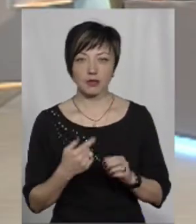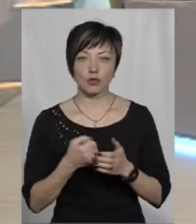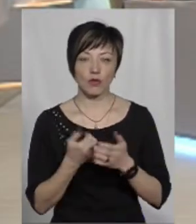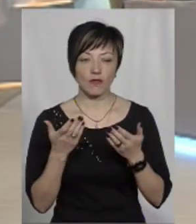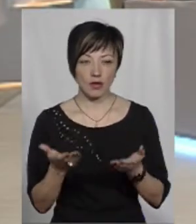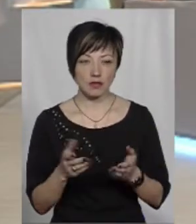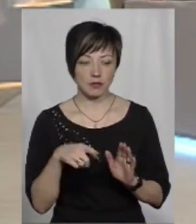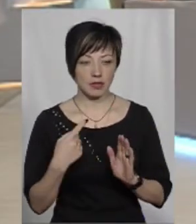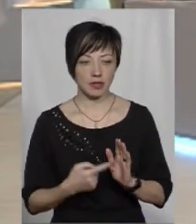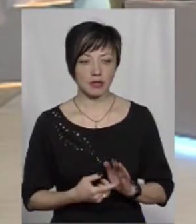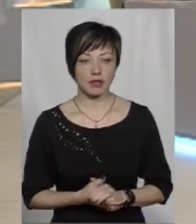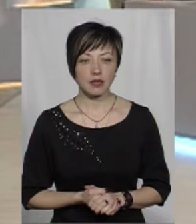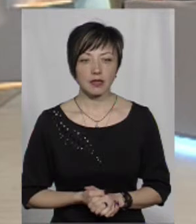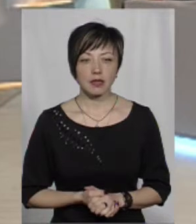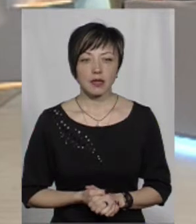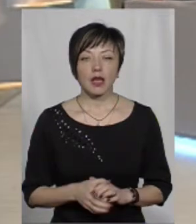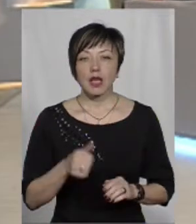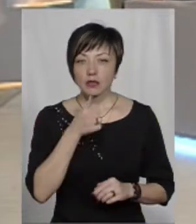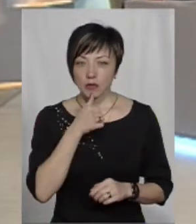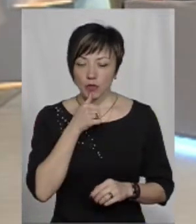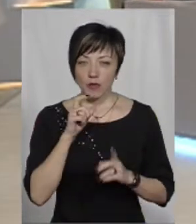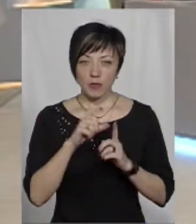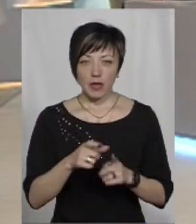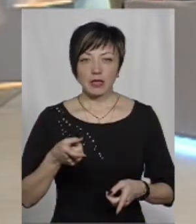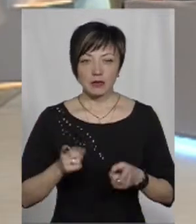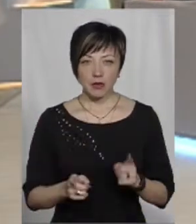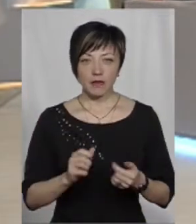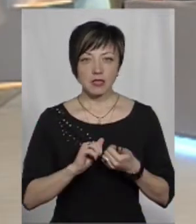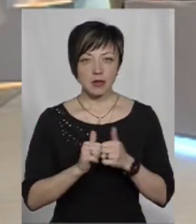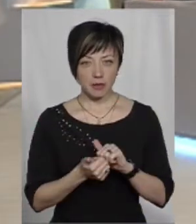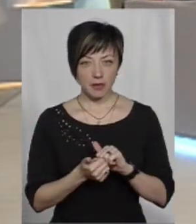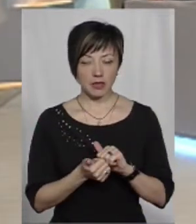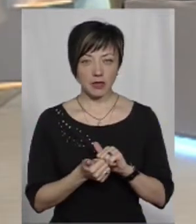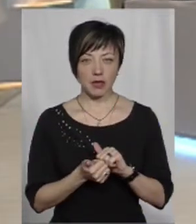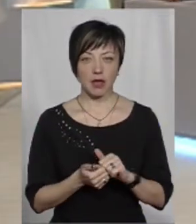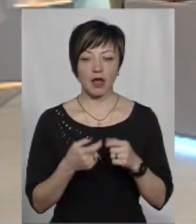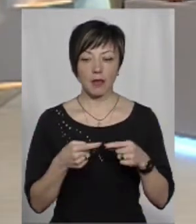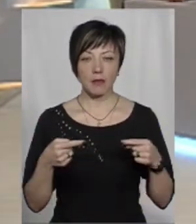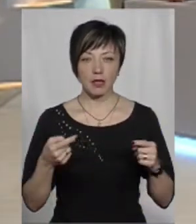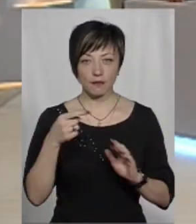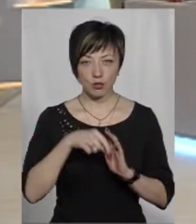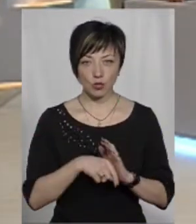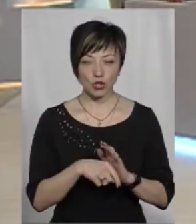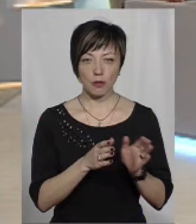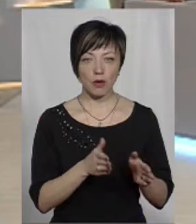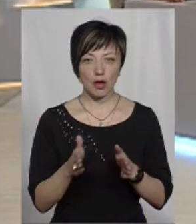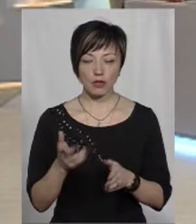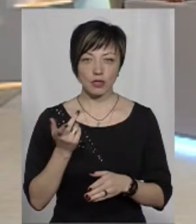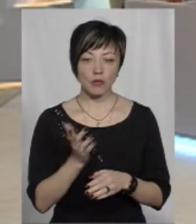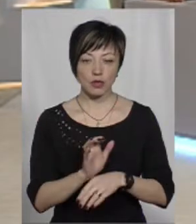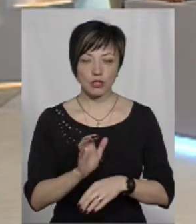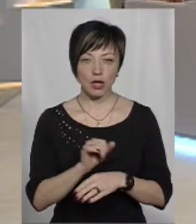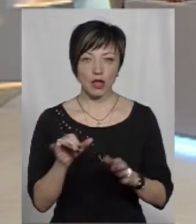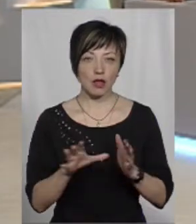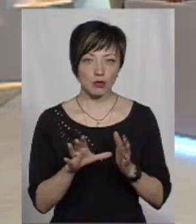напевно, це до вас питання. Я спробую відповісти. Насправді, заміна елементів електричних мереж, якими